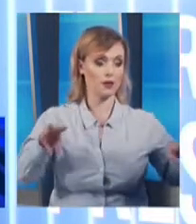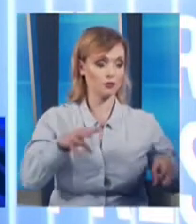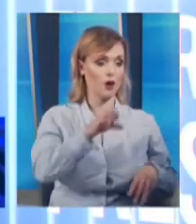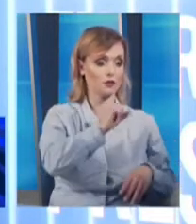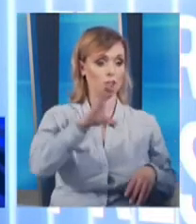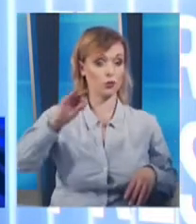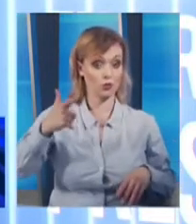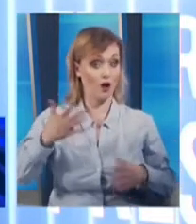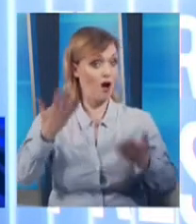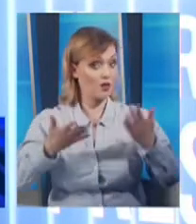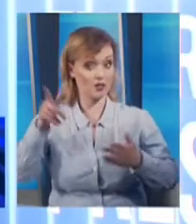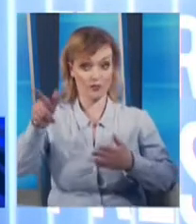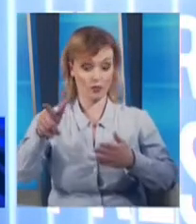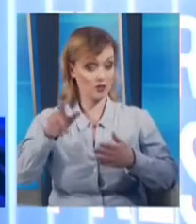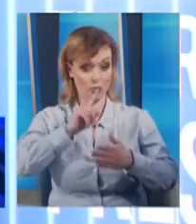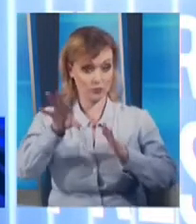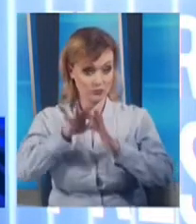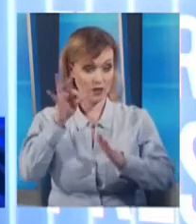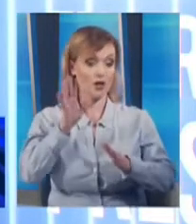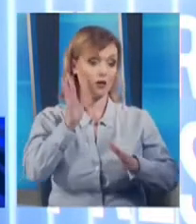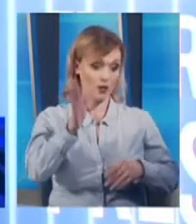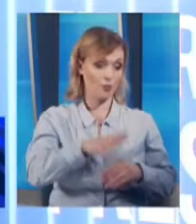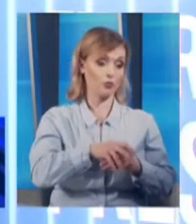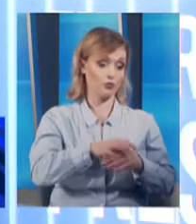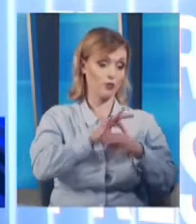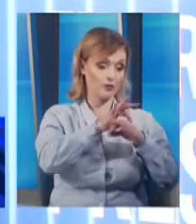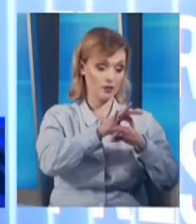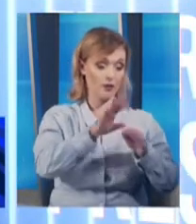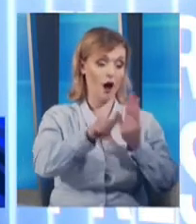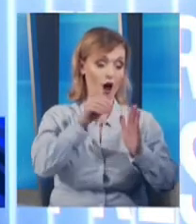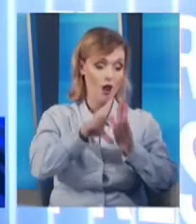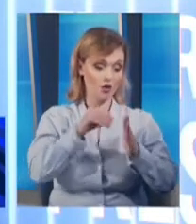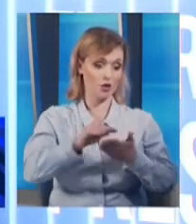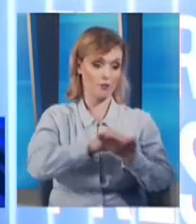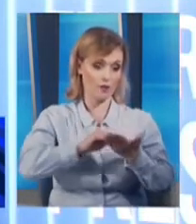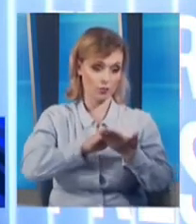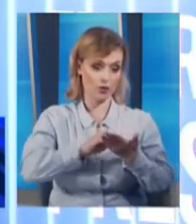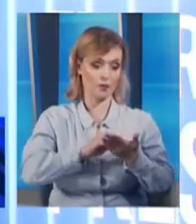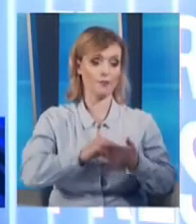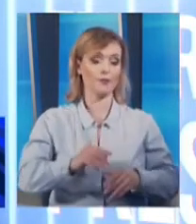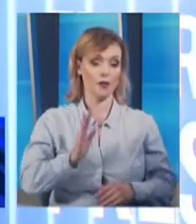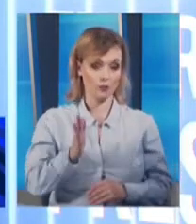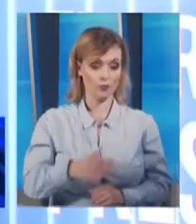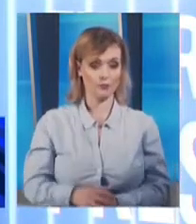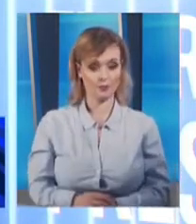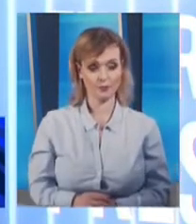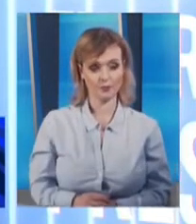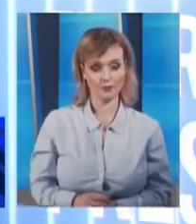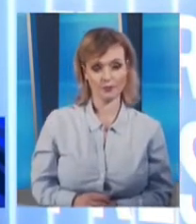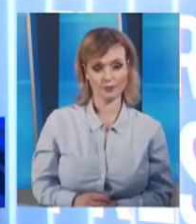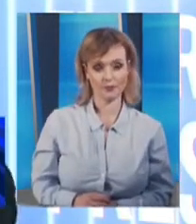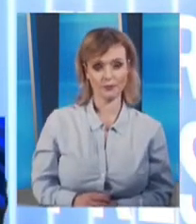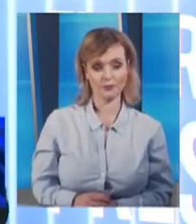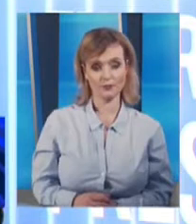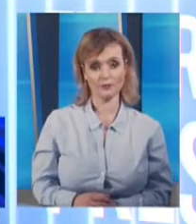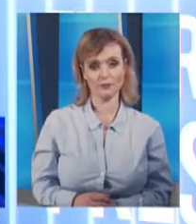ales, alegeri anticipate. Responsabil, asumat, ținând cont de realitățile actuale și de,